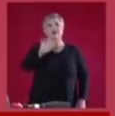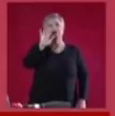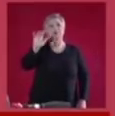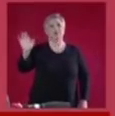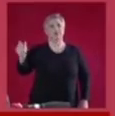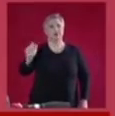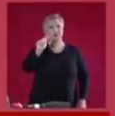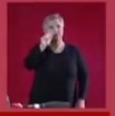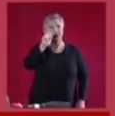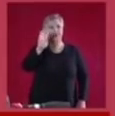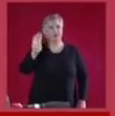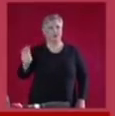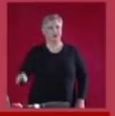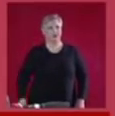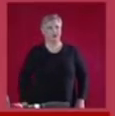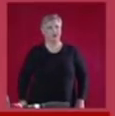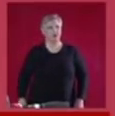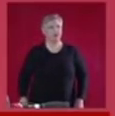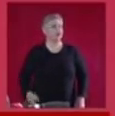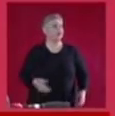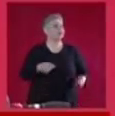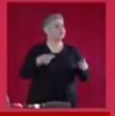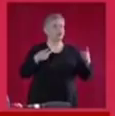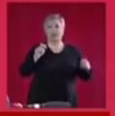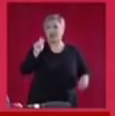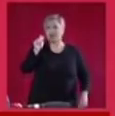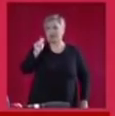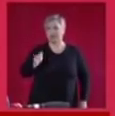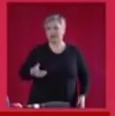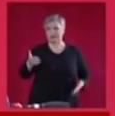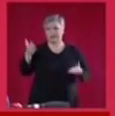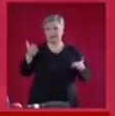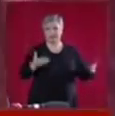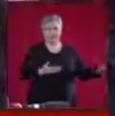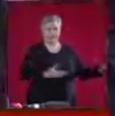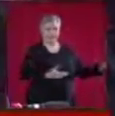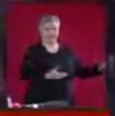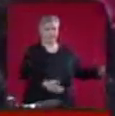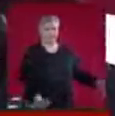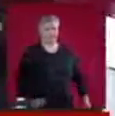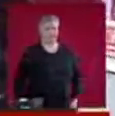πρώτη μας υποψήφια είναι η ελευθερία η αγγελή από τη νεολαία μας